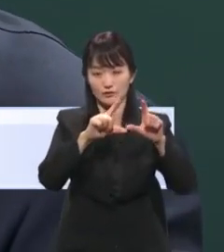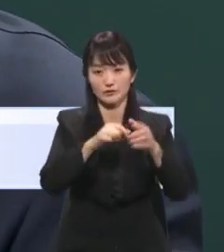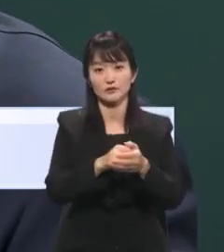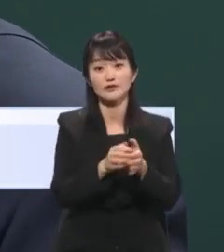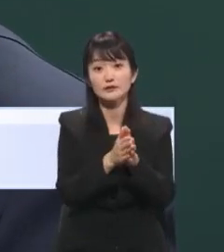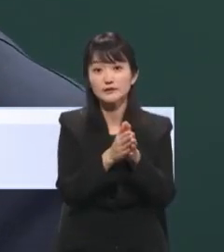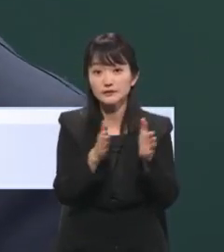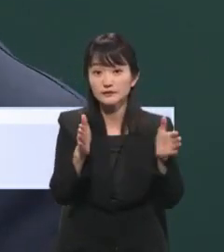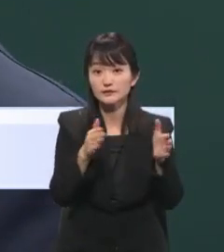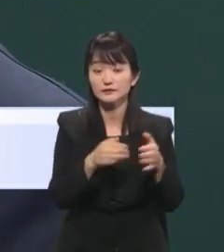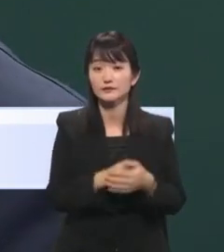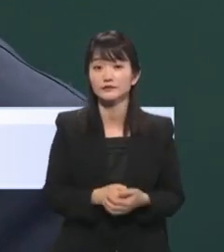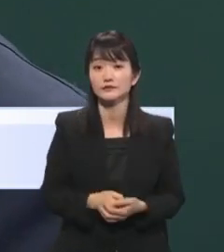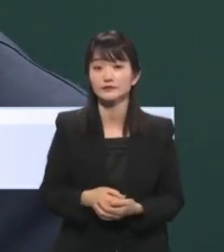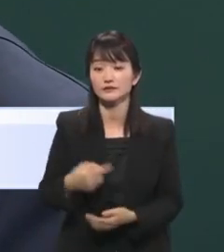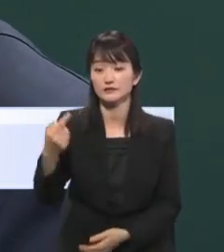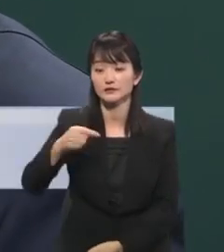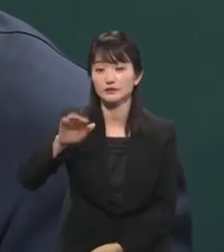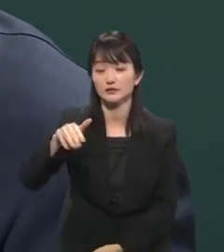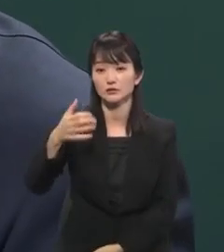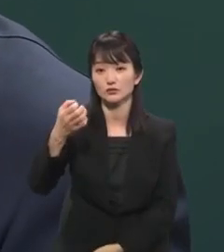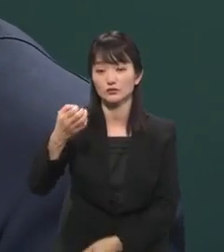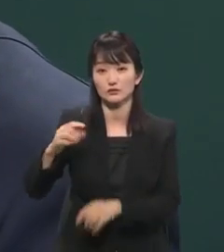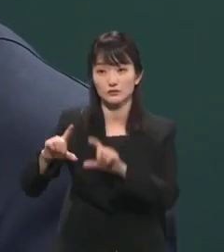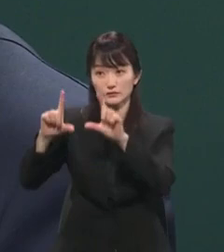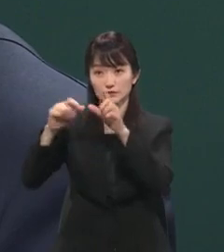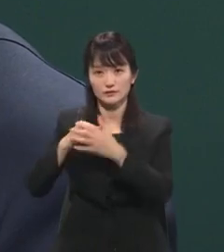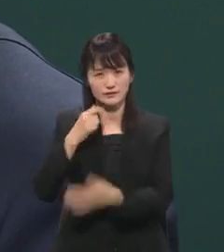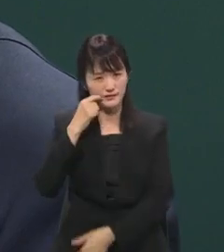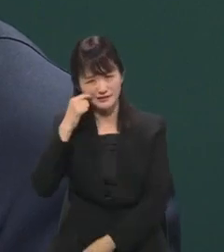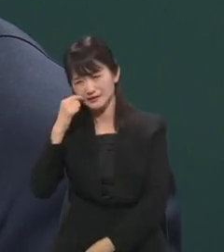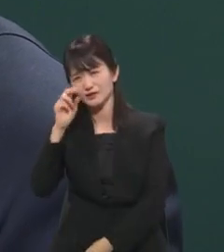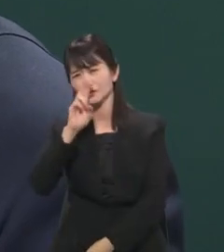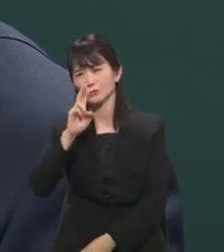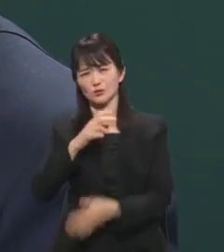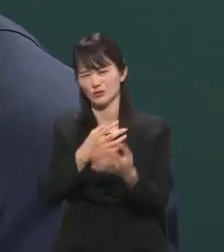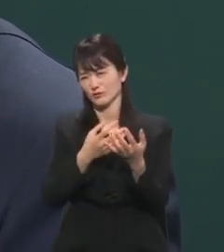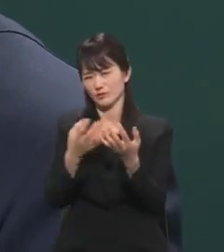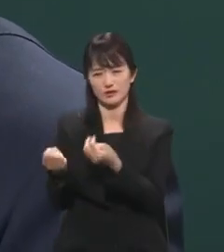예, 80년대, 90년대에, 예, 히트곡들이 너무너무 많단